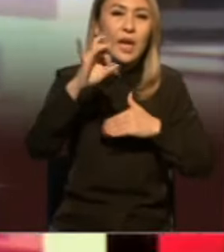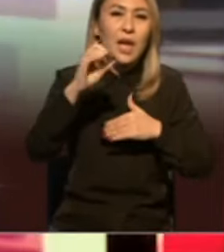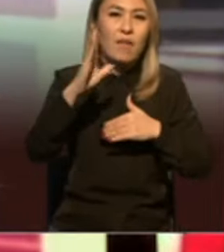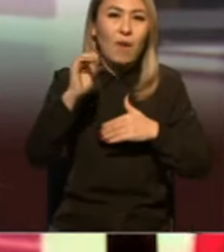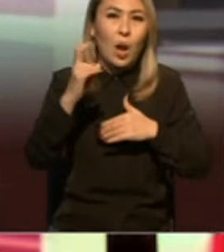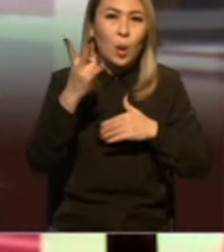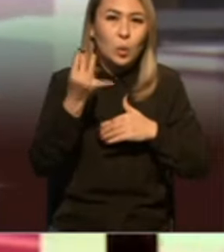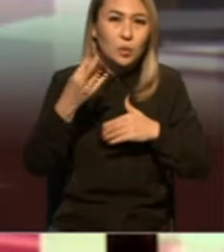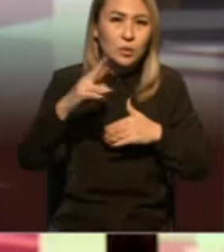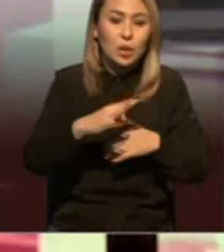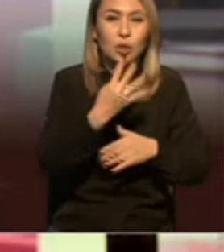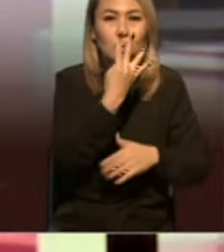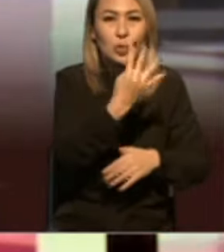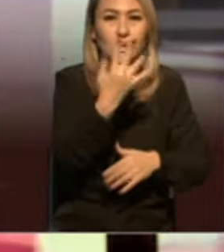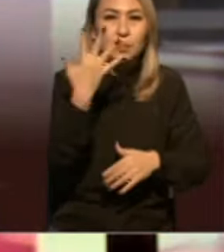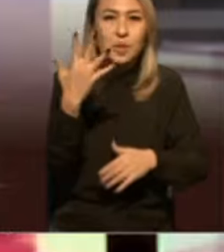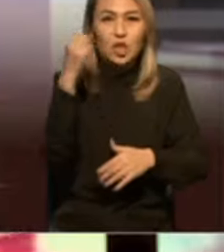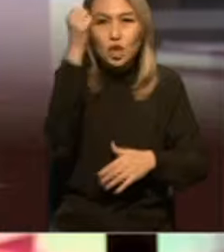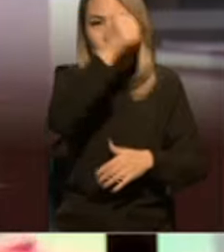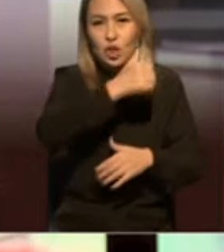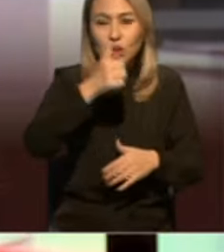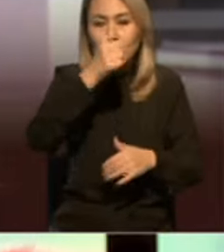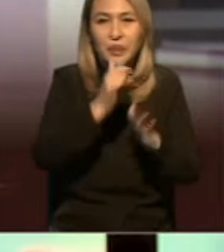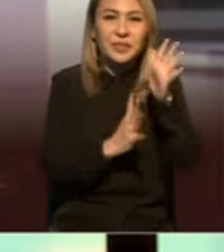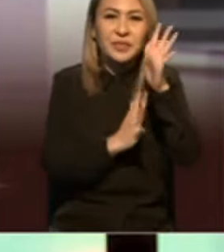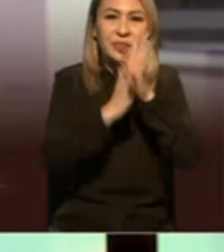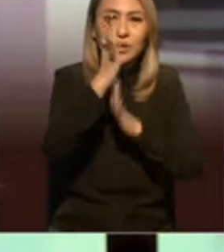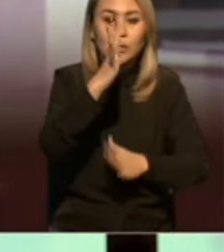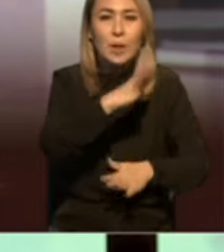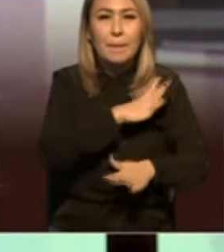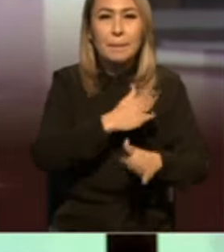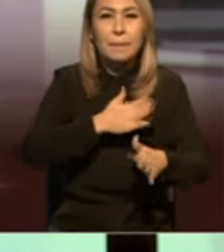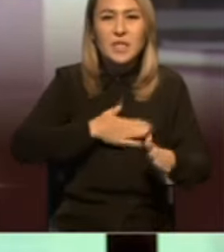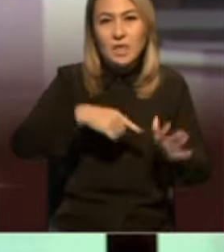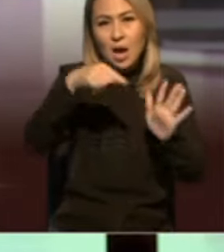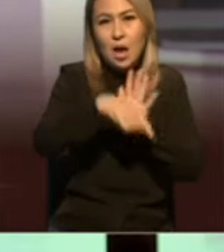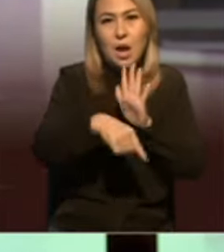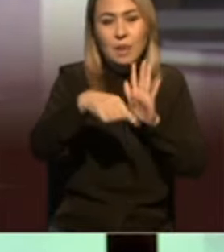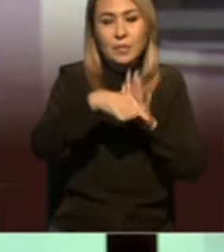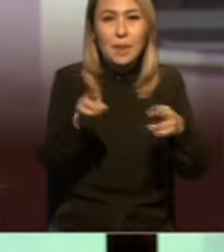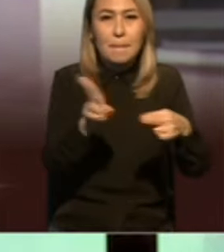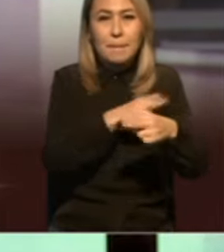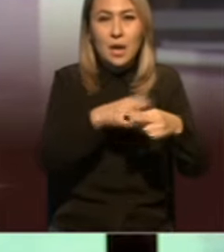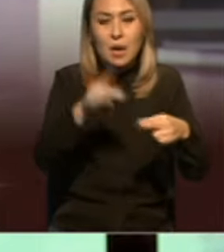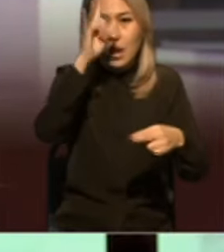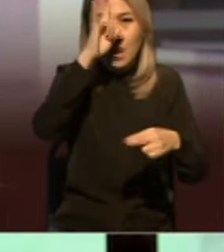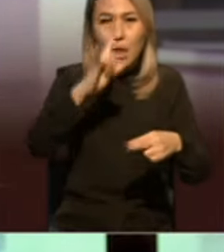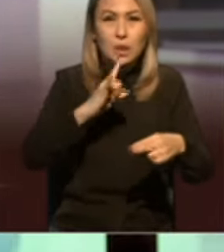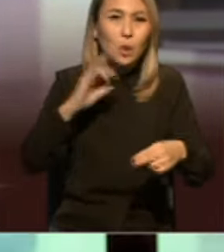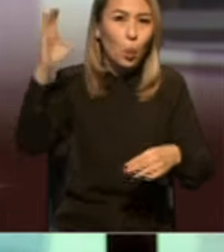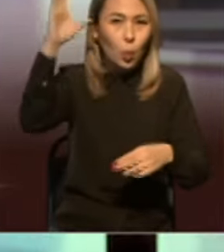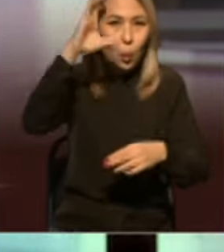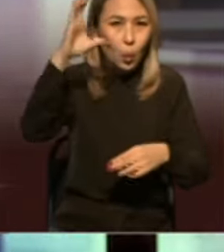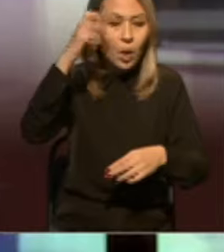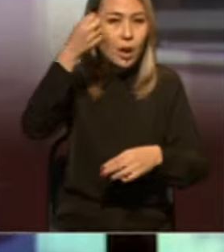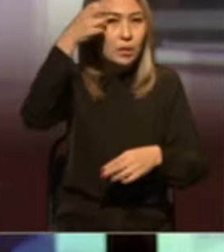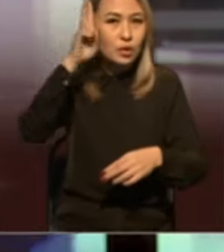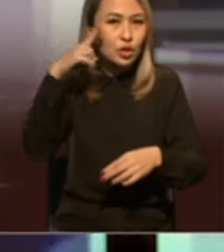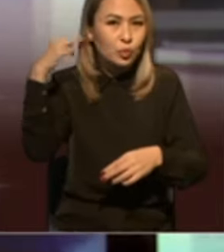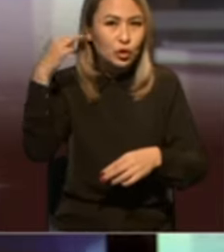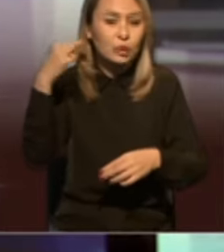деңгейде соңғы 4-5 жылдың ішінде өсіп кетуіне әсер етті. Біздің арамыздағы барьерлер қазақ пен өзбектің, қазақ пен